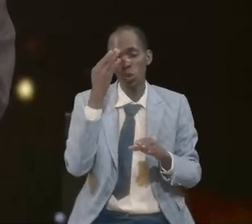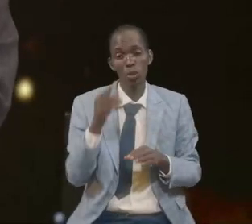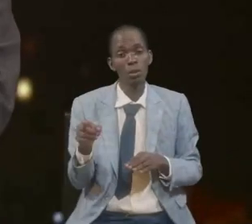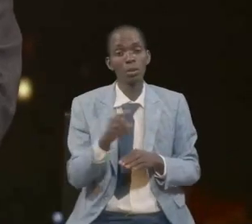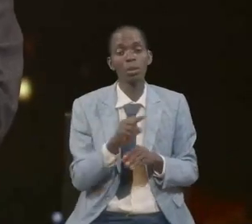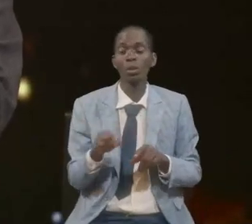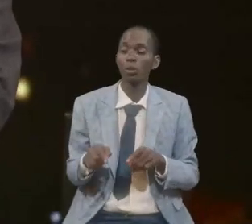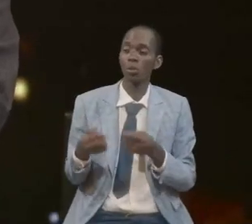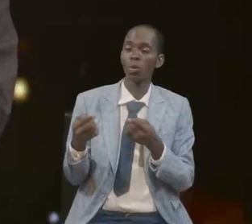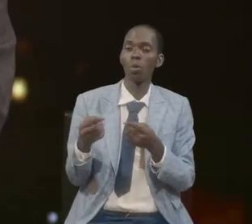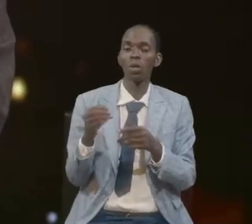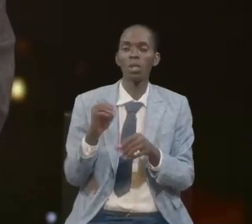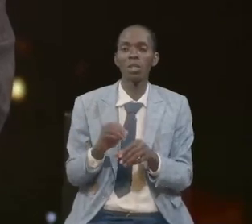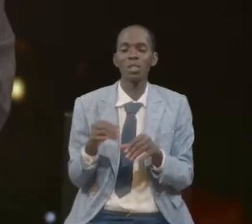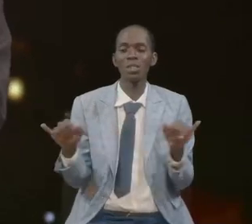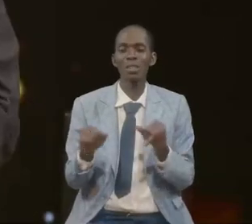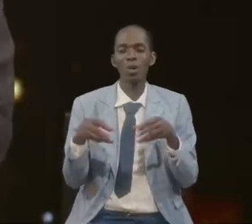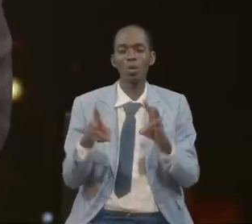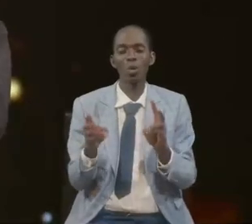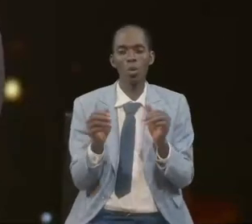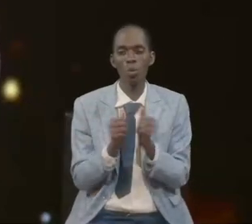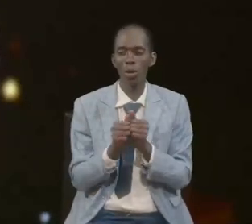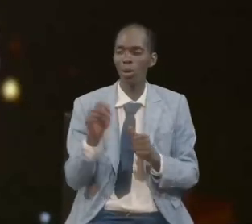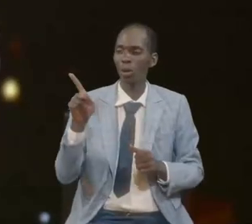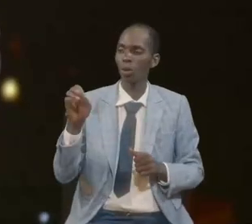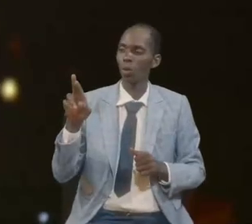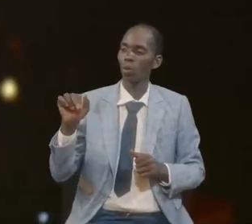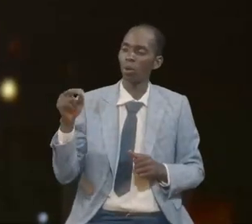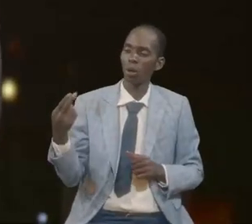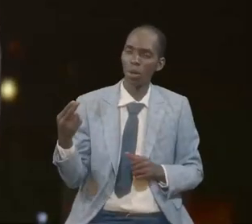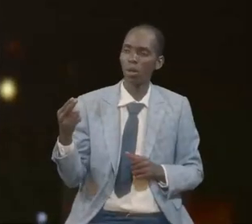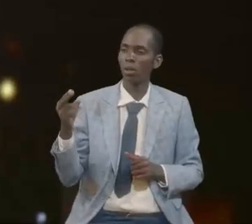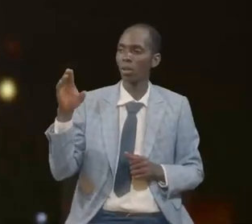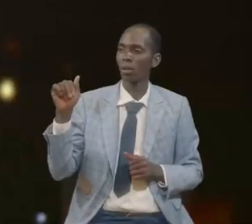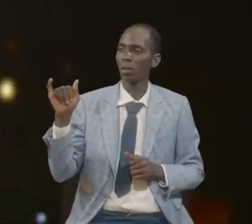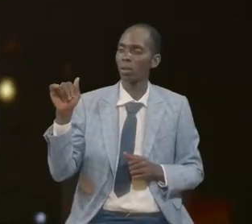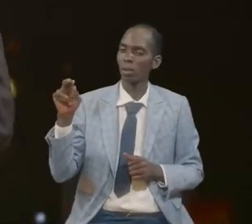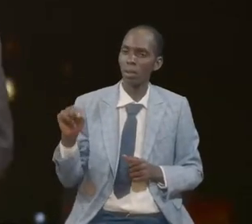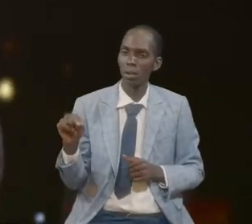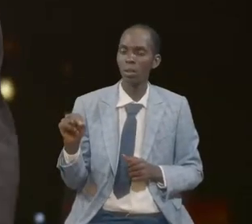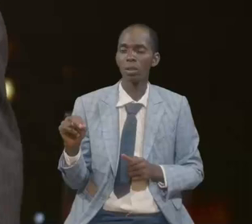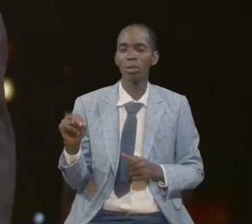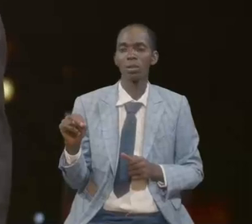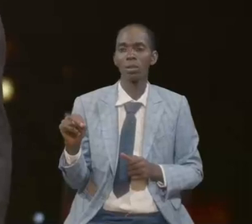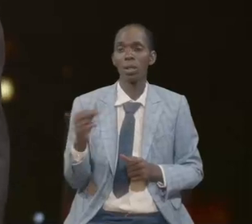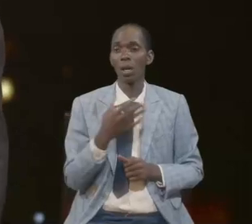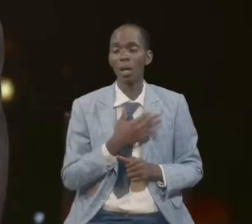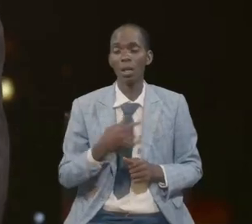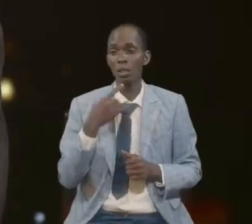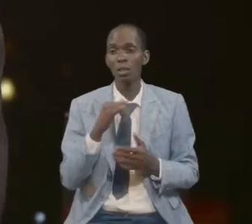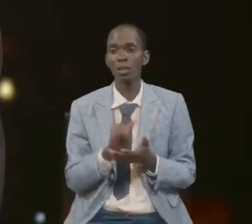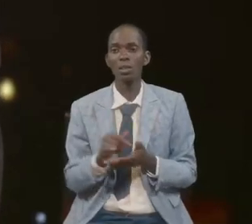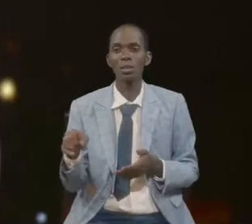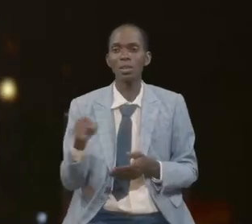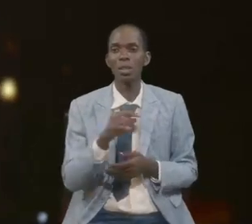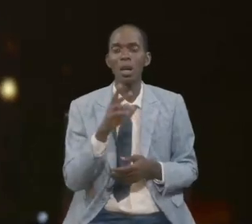Et c'est dit que malheur à eux, car ils ont suivi la voie de Caïn, ils se sont jetés pour un